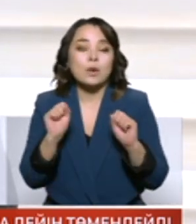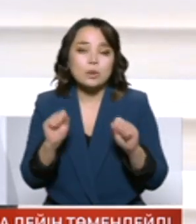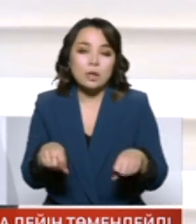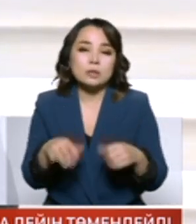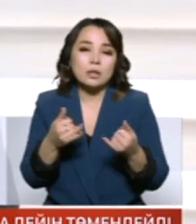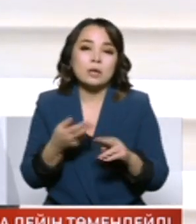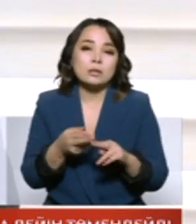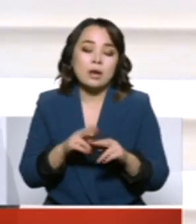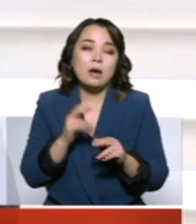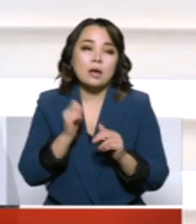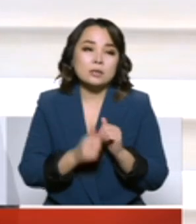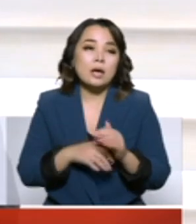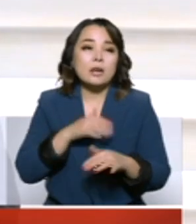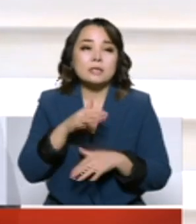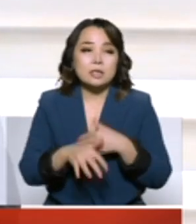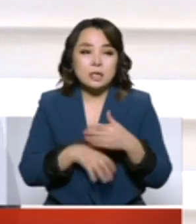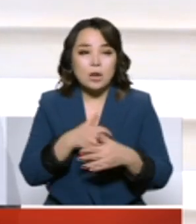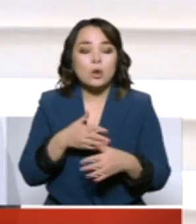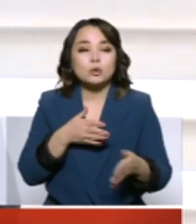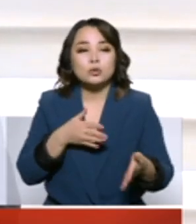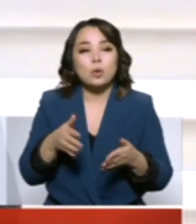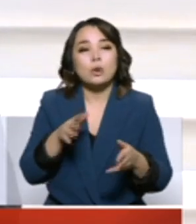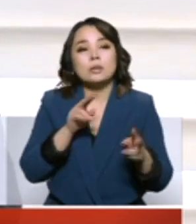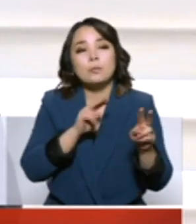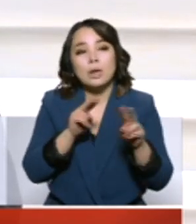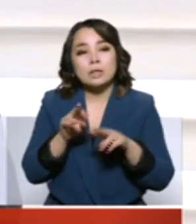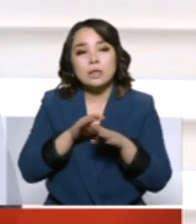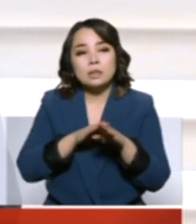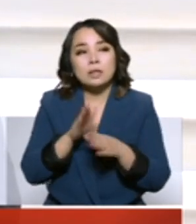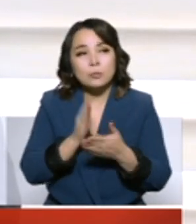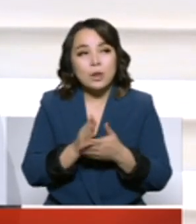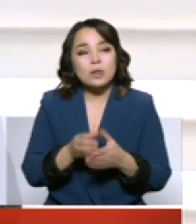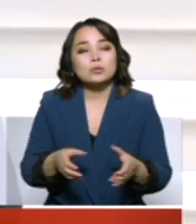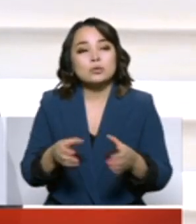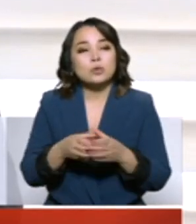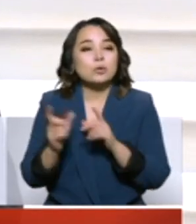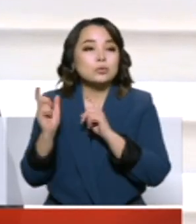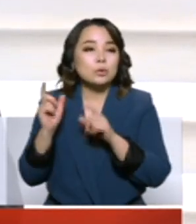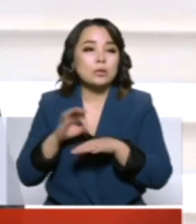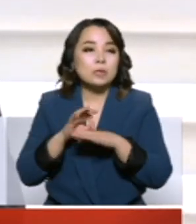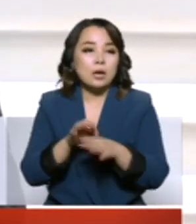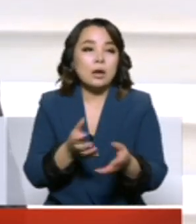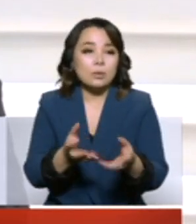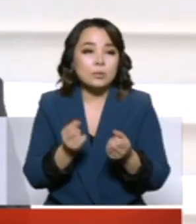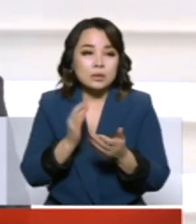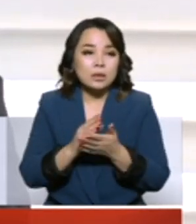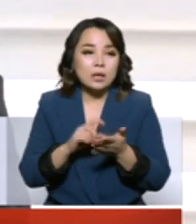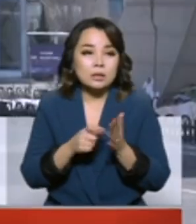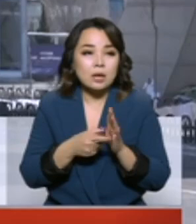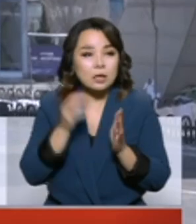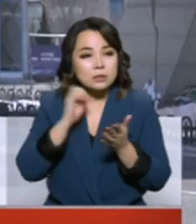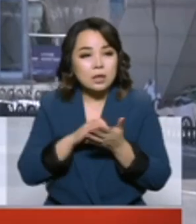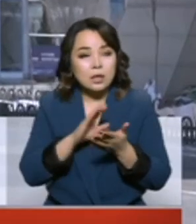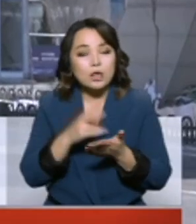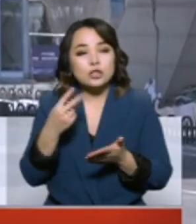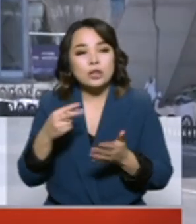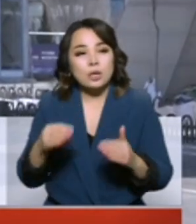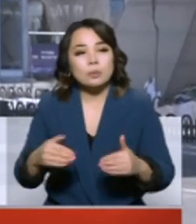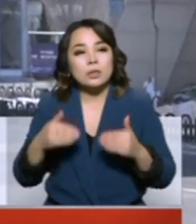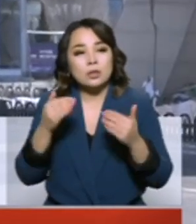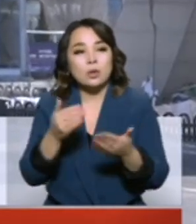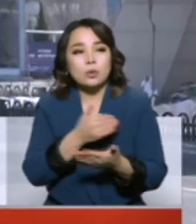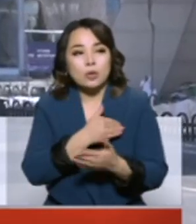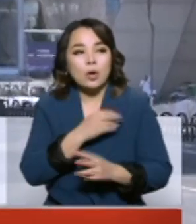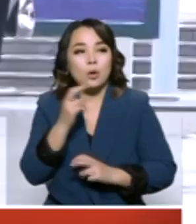Ол жерде біз әрбір келушінің жолын бақылай аламыз. Мұнан бөлек жүк қабылдайтын пункттердің санын 20-ға жеткіземіз. Алдағы уақытта бұл